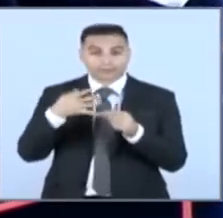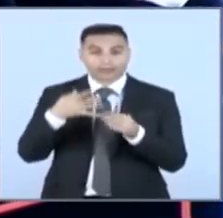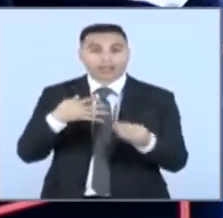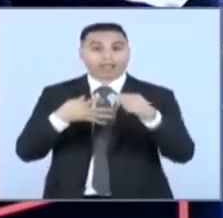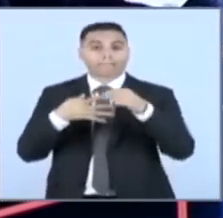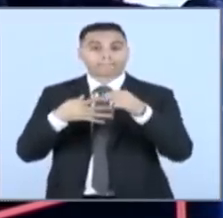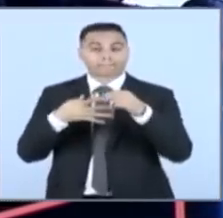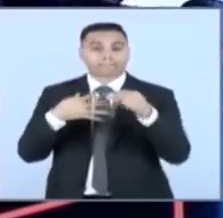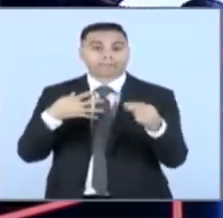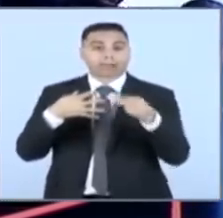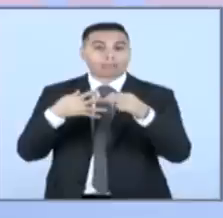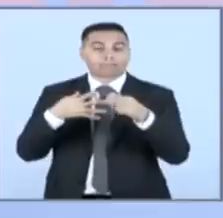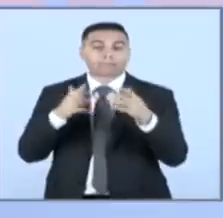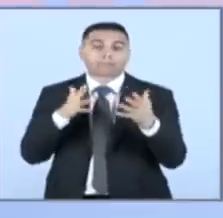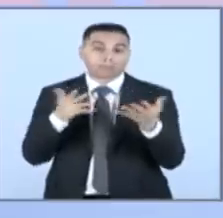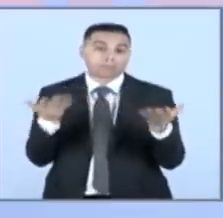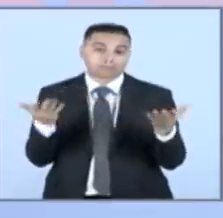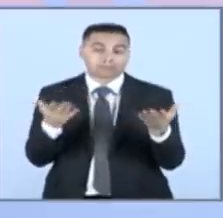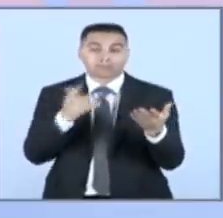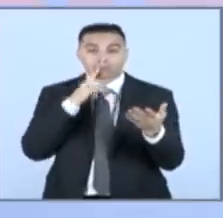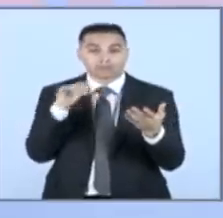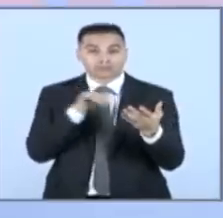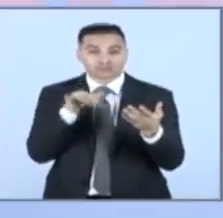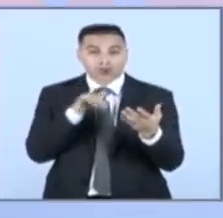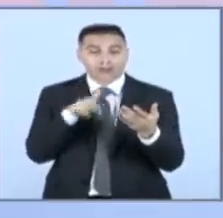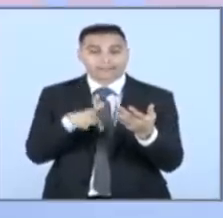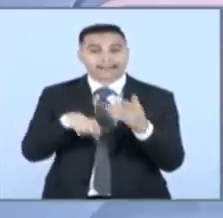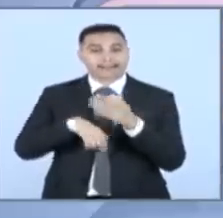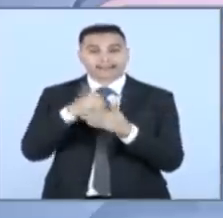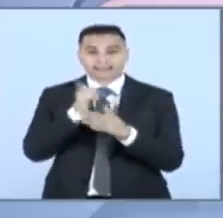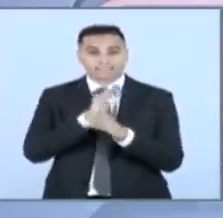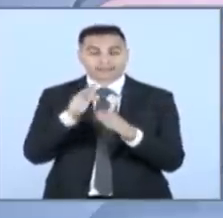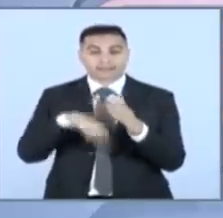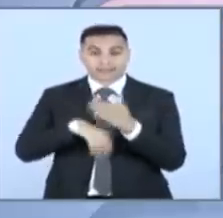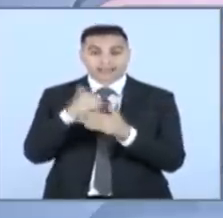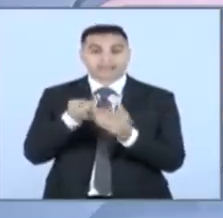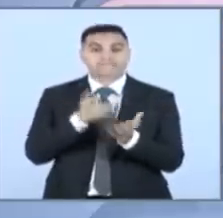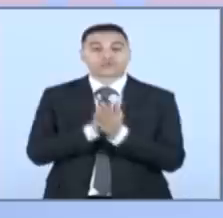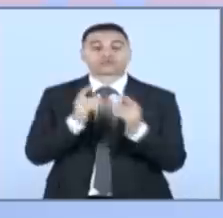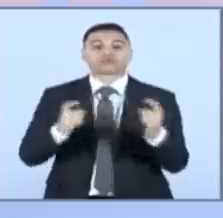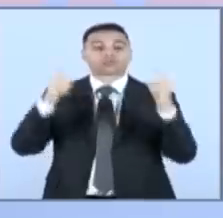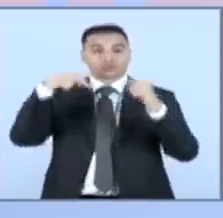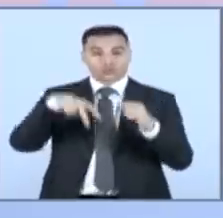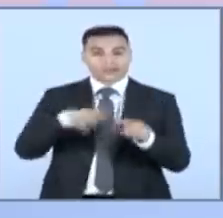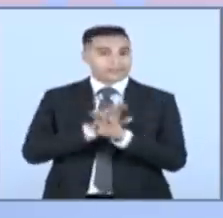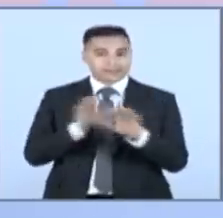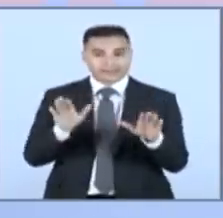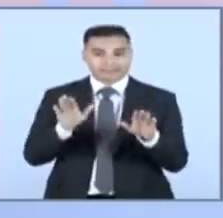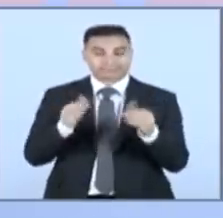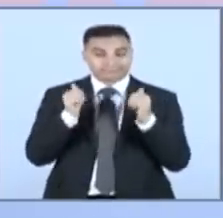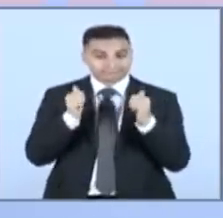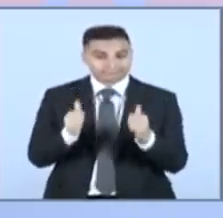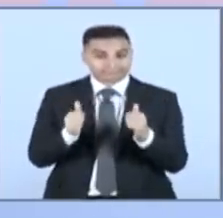حاجات كتير. صح. أهم حاجة إن أنتوا تكسبوا. إن شاء الله. ثلاث نقاط يوصلوكوا لدور الثمانية. إن